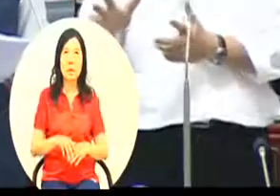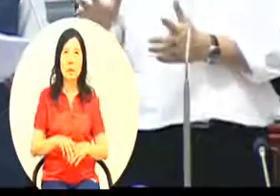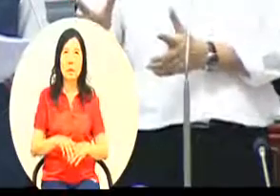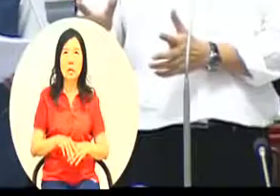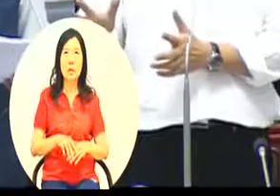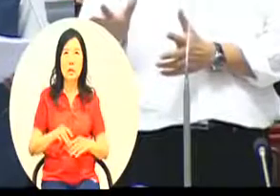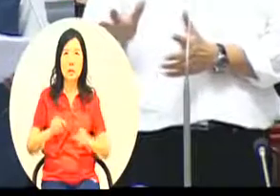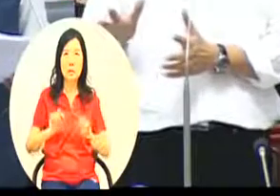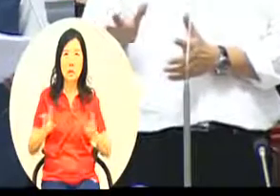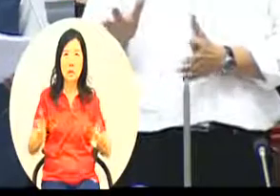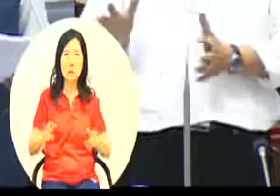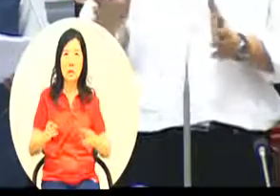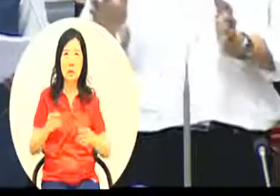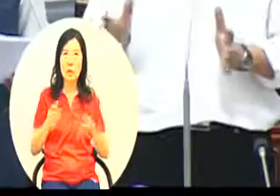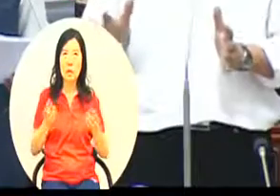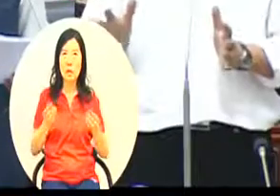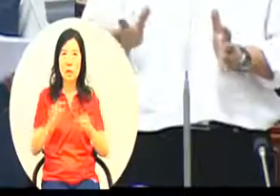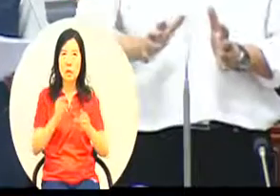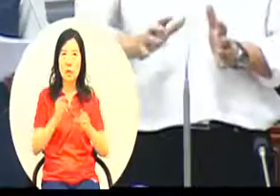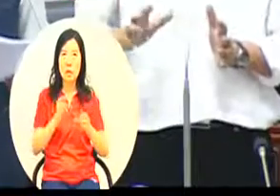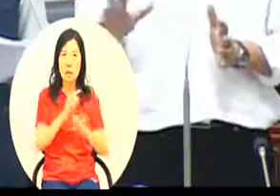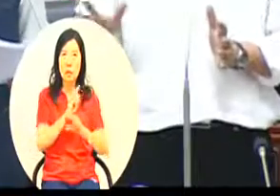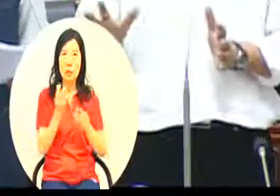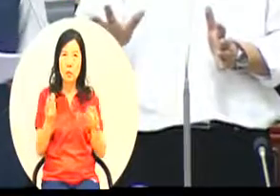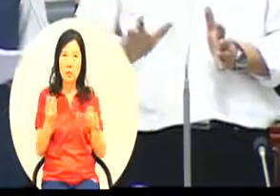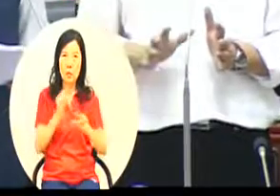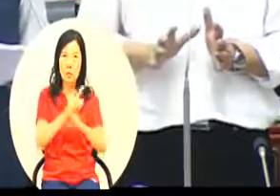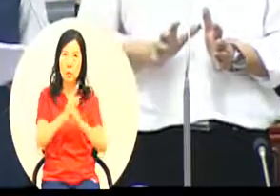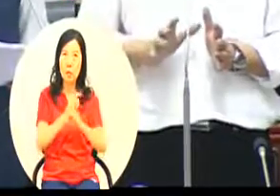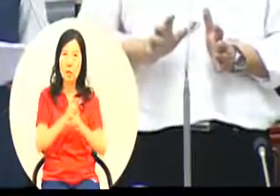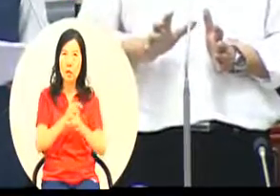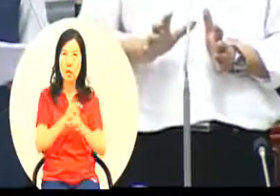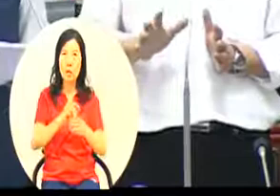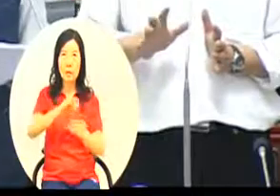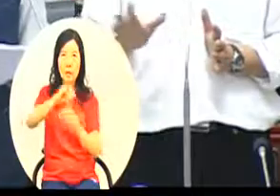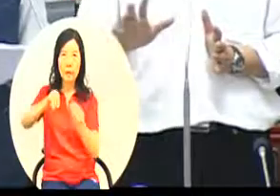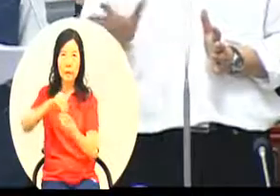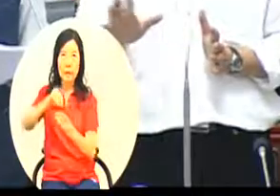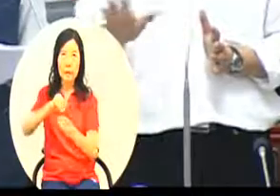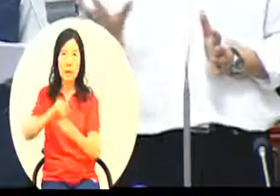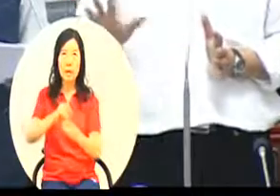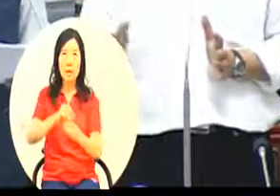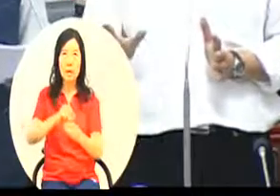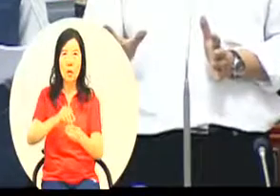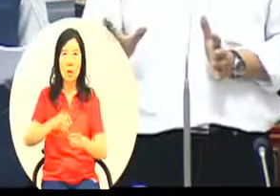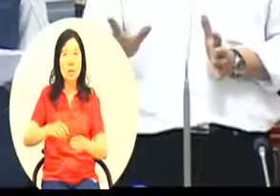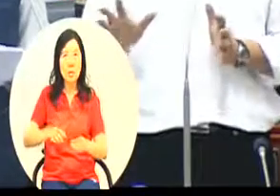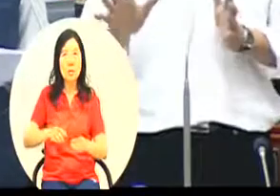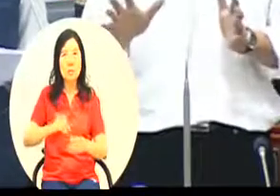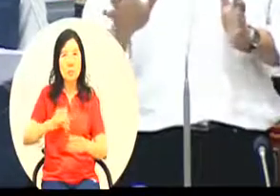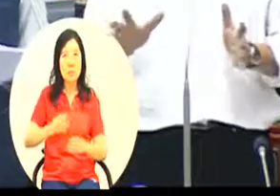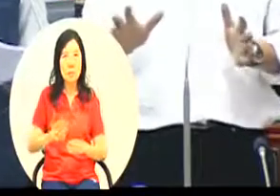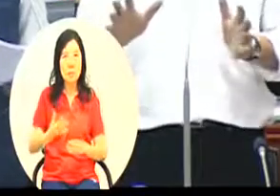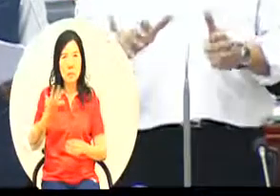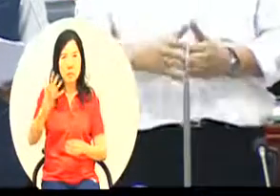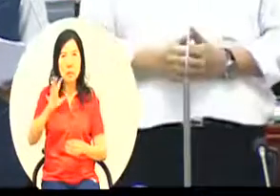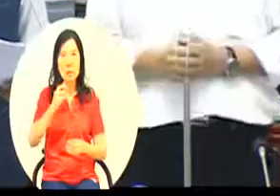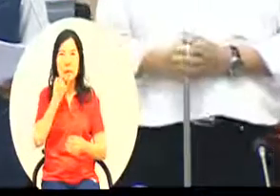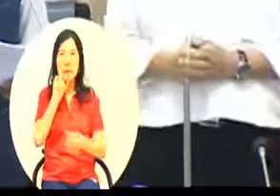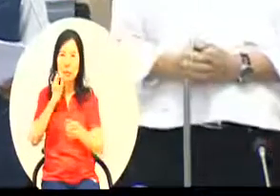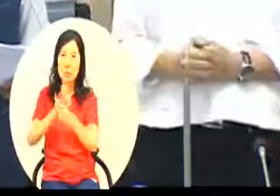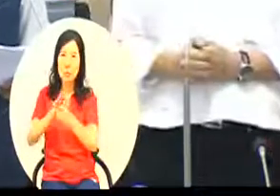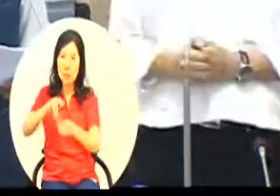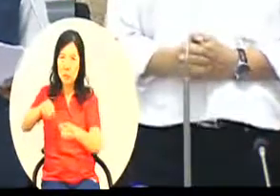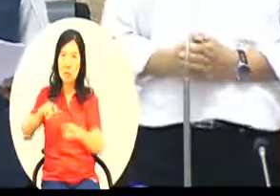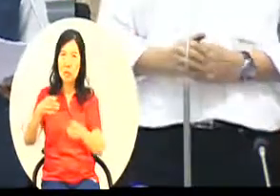求使用到无障碍计程车，因为无障碍计程车它的弹性，还有它的这个机动性就比较高，所以也可以补足我们在这一